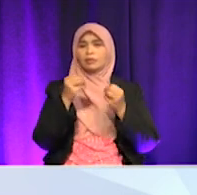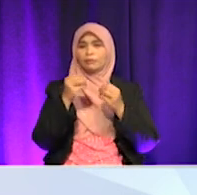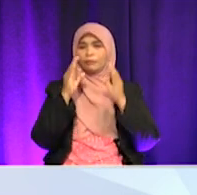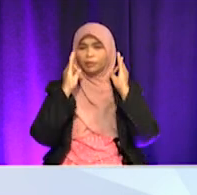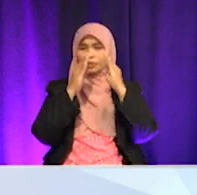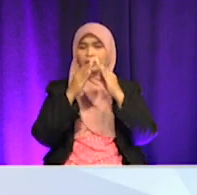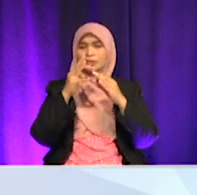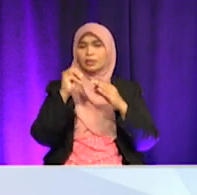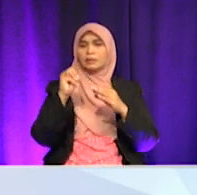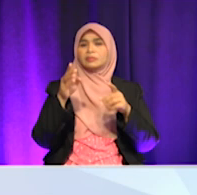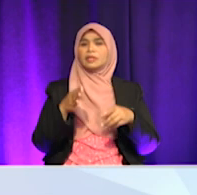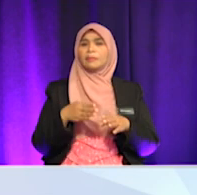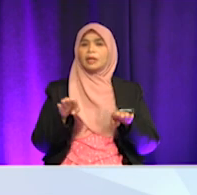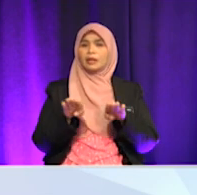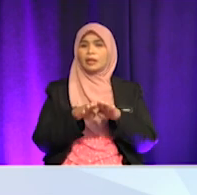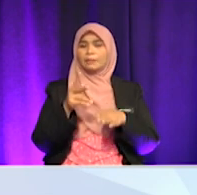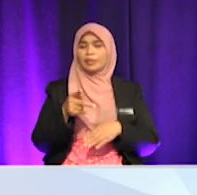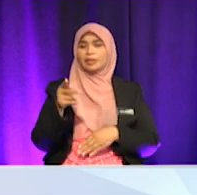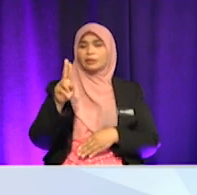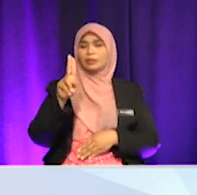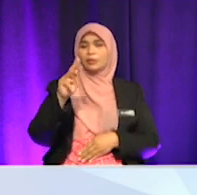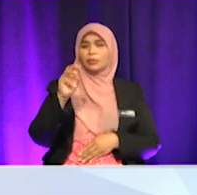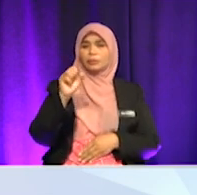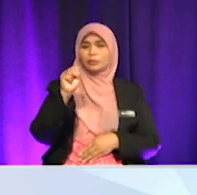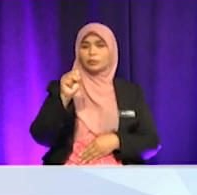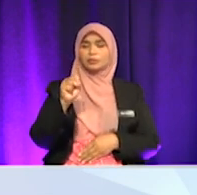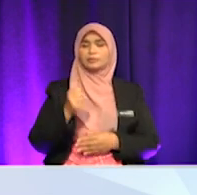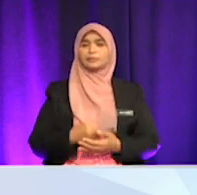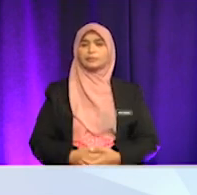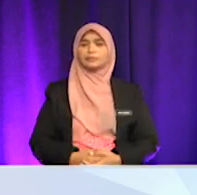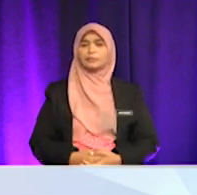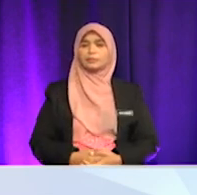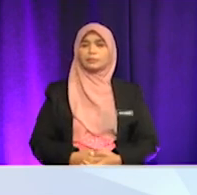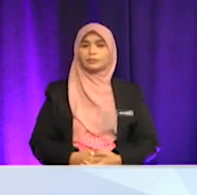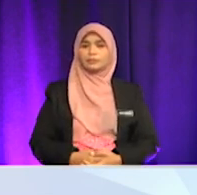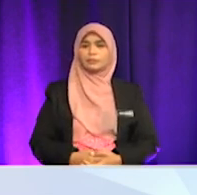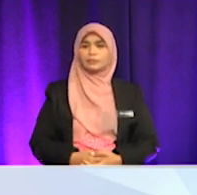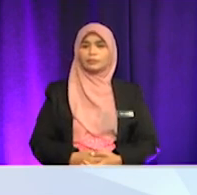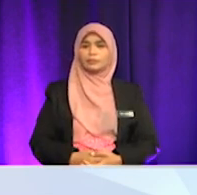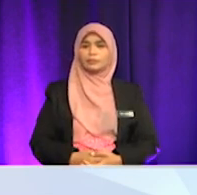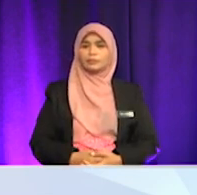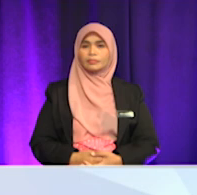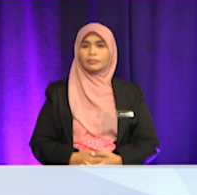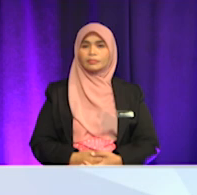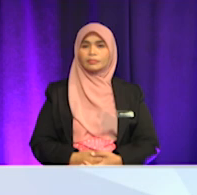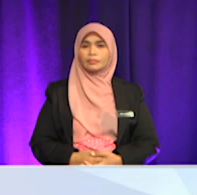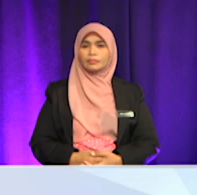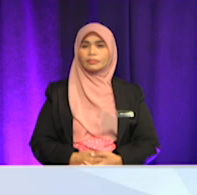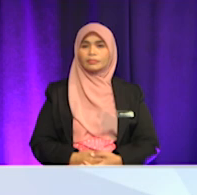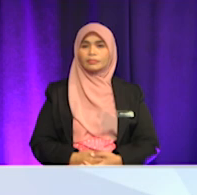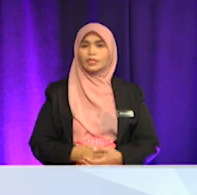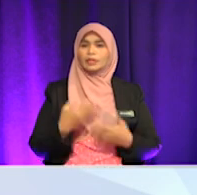rumus. Betul? Okey, kemudian kita negatif 3T bersamaan dengan M tolak N. Okey, kemudian